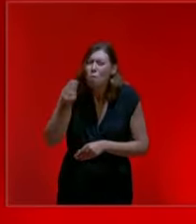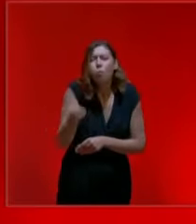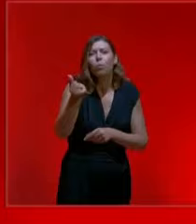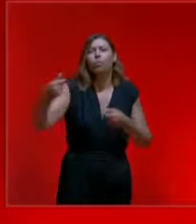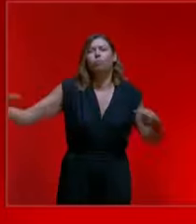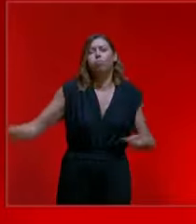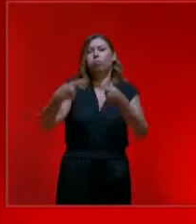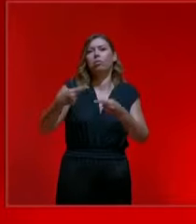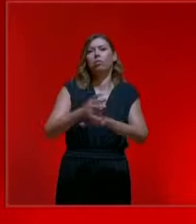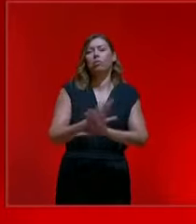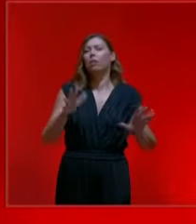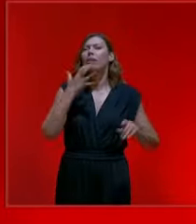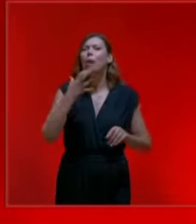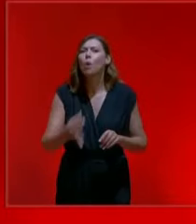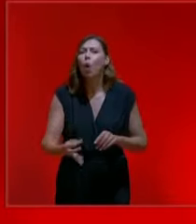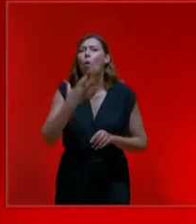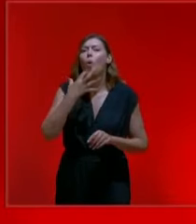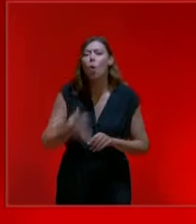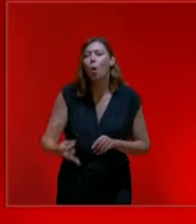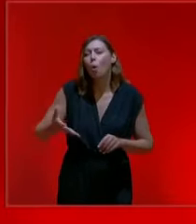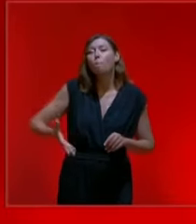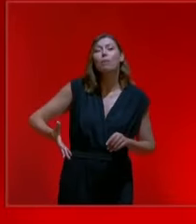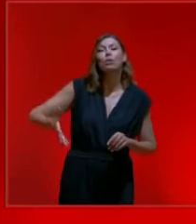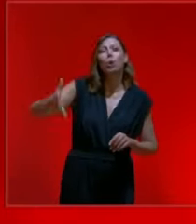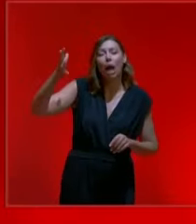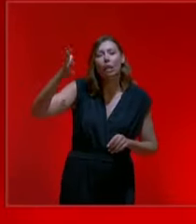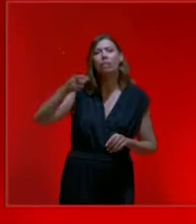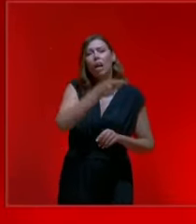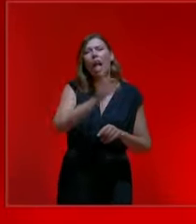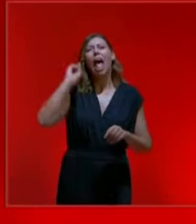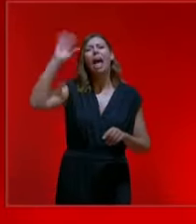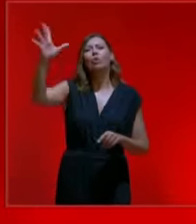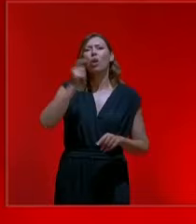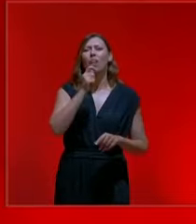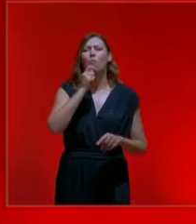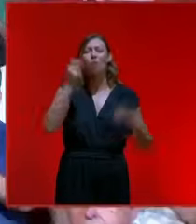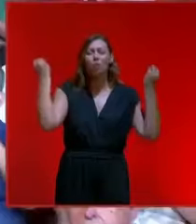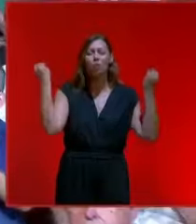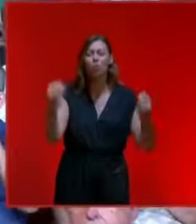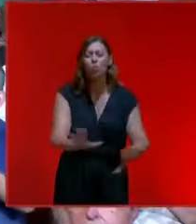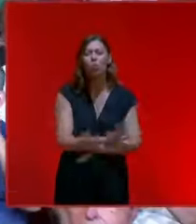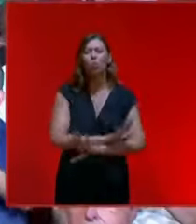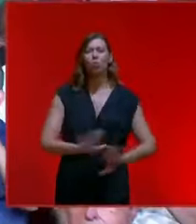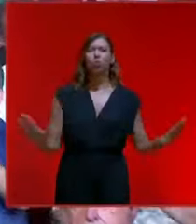σύγκρουσης, επειδή ο κύριος Μητσοτάκης έκανε γιόταχη εξωτερική πολιτική. Αυτή είναι η αλήθεια.